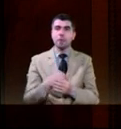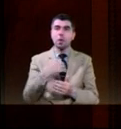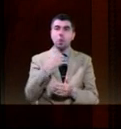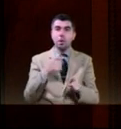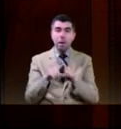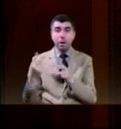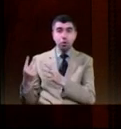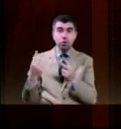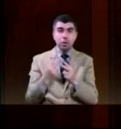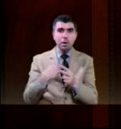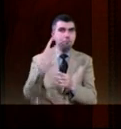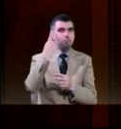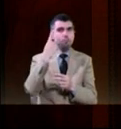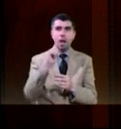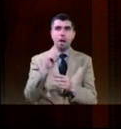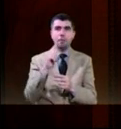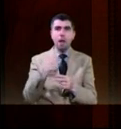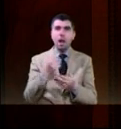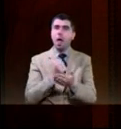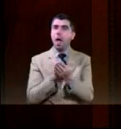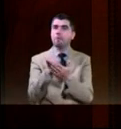كاع بالتفاصيل، راه دابا